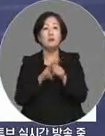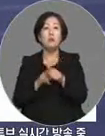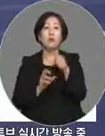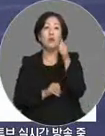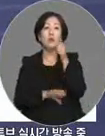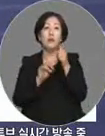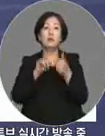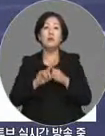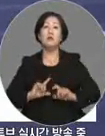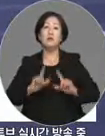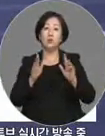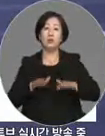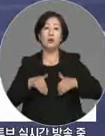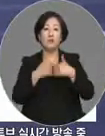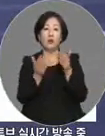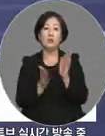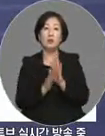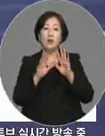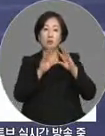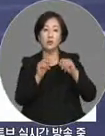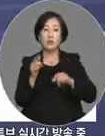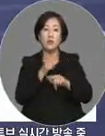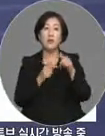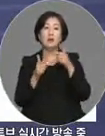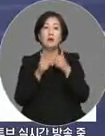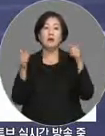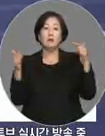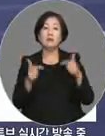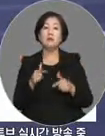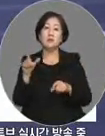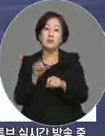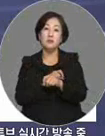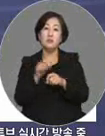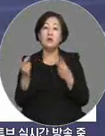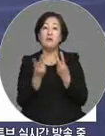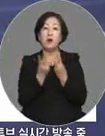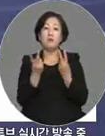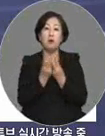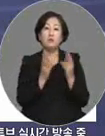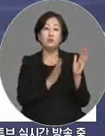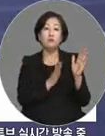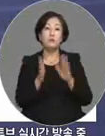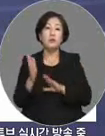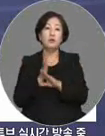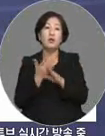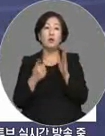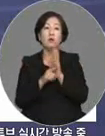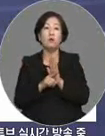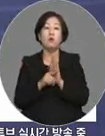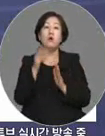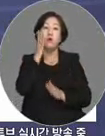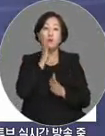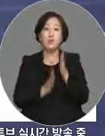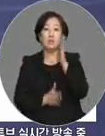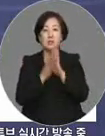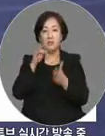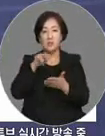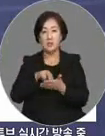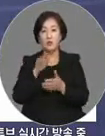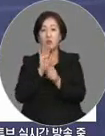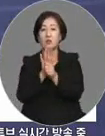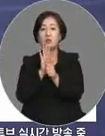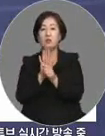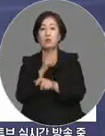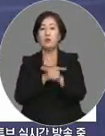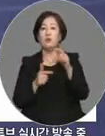특성에 맞는 미세먼지 저감 대책을 마련하게 될 것입니다. 우리 시도 센터 운영과 연구에 지원을